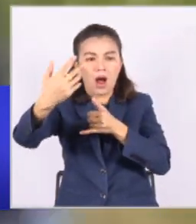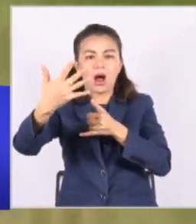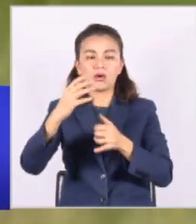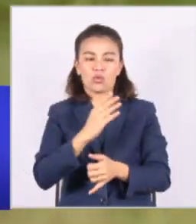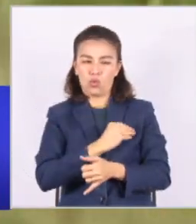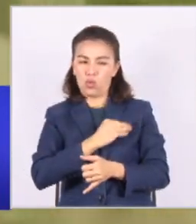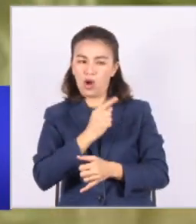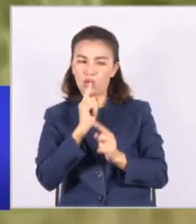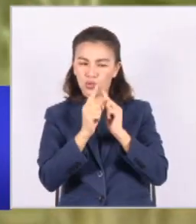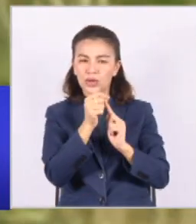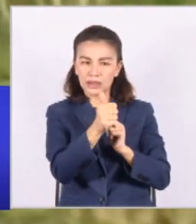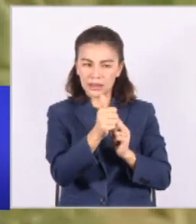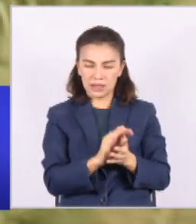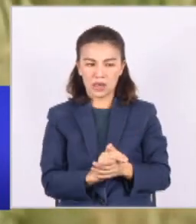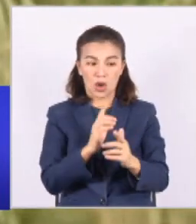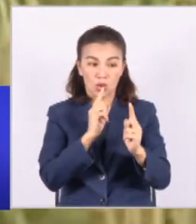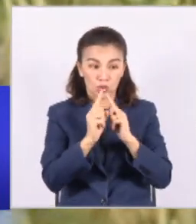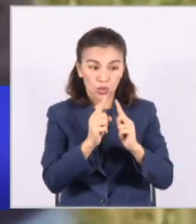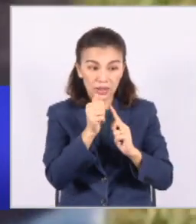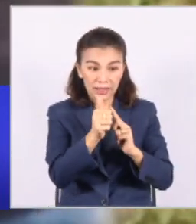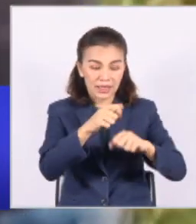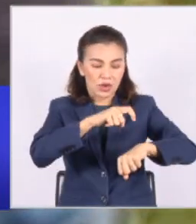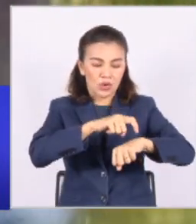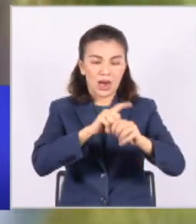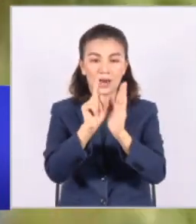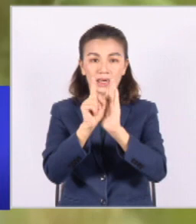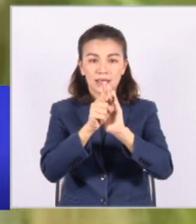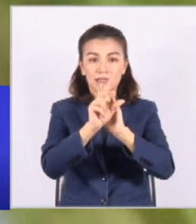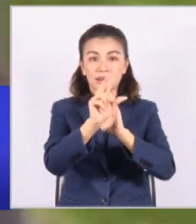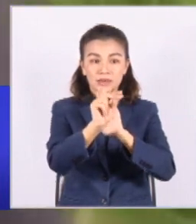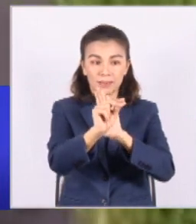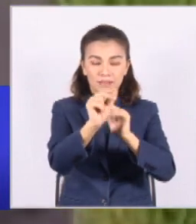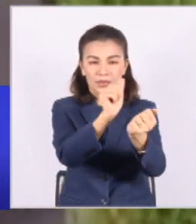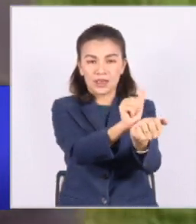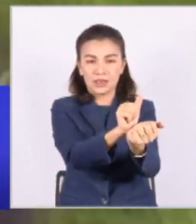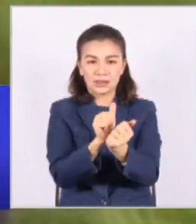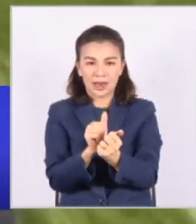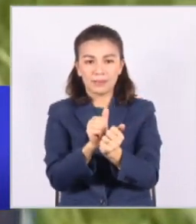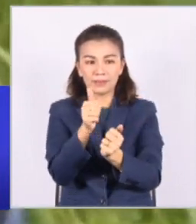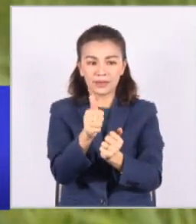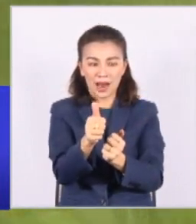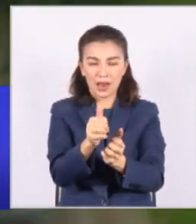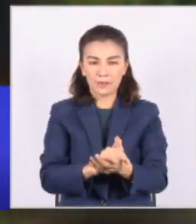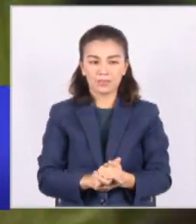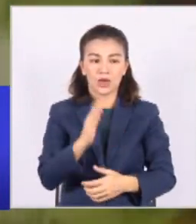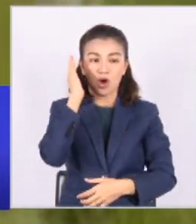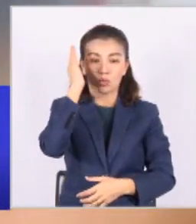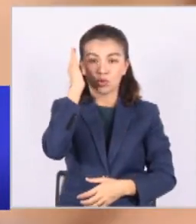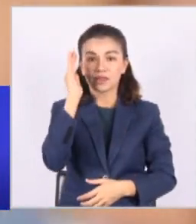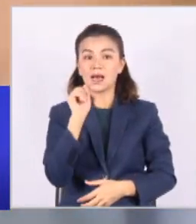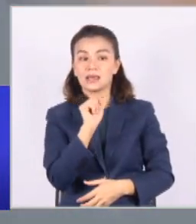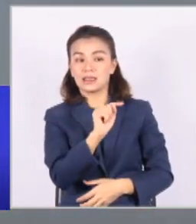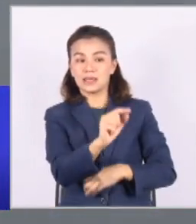ะพูดคุยเจรจาสุดท้ายใช้เวลาประมาณครึ่งชั่วโมงสามารถรวบตัวมาได้ชื่อว่าในพินฉวยคอนบุรี